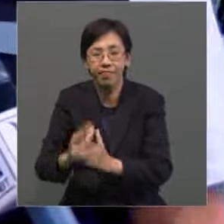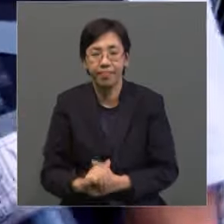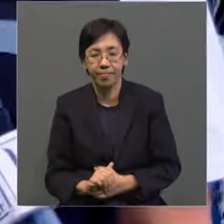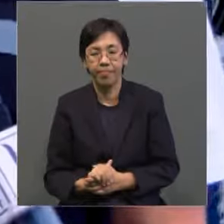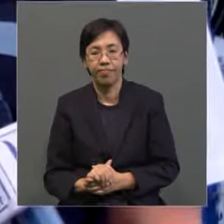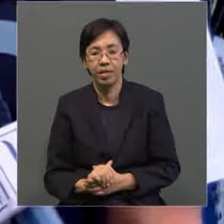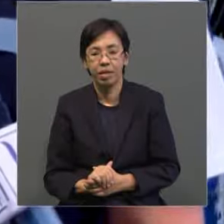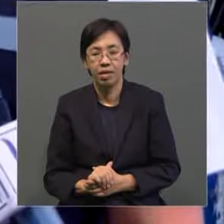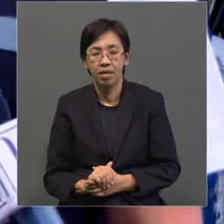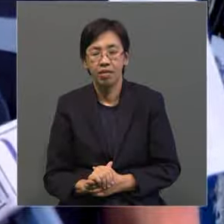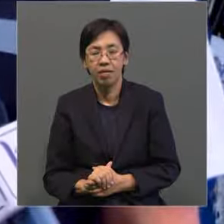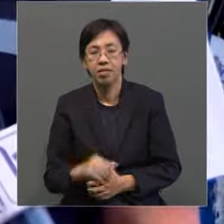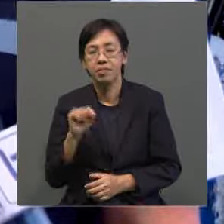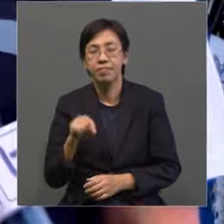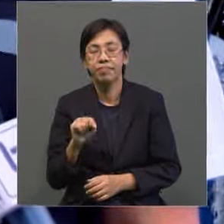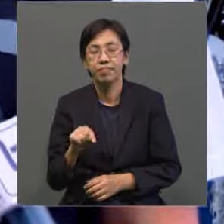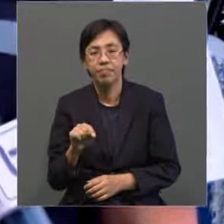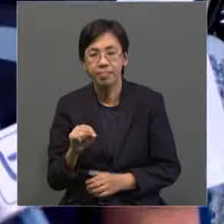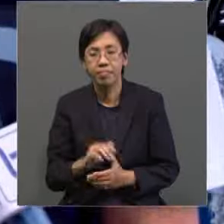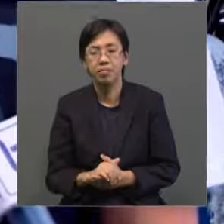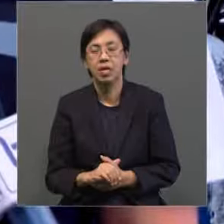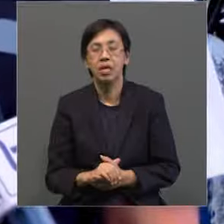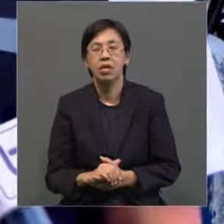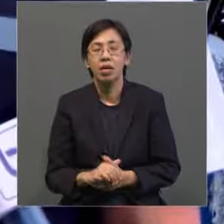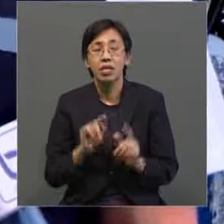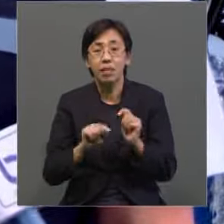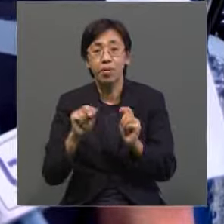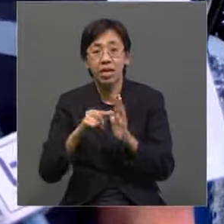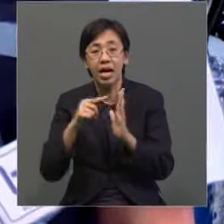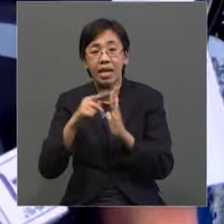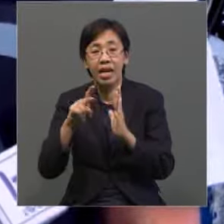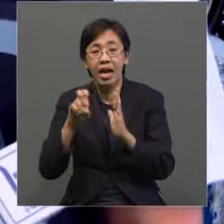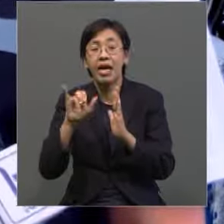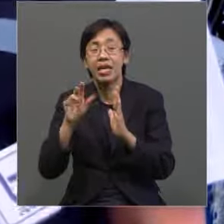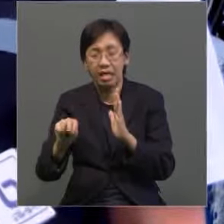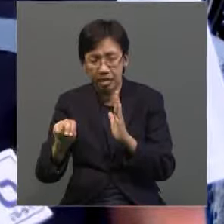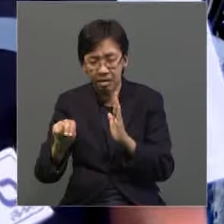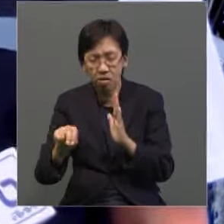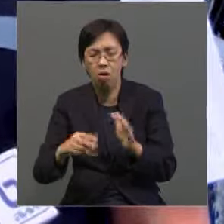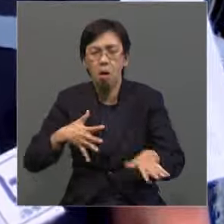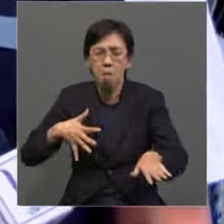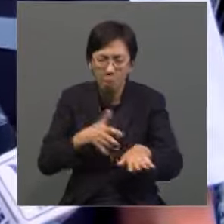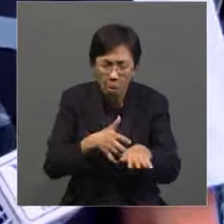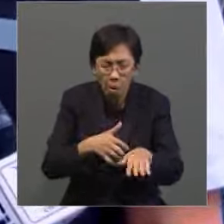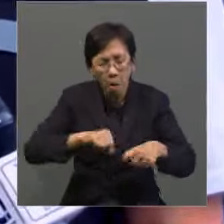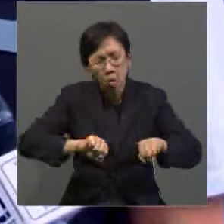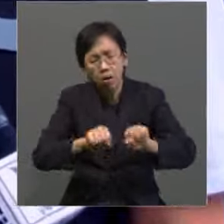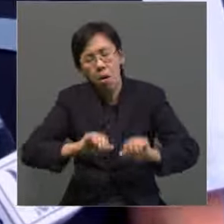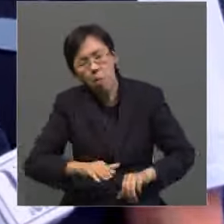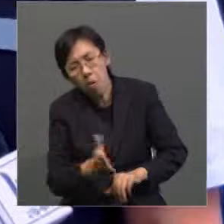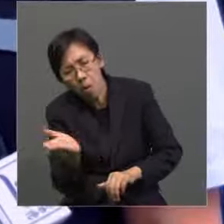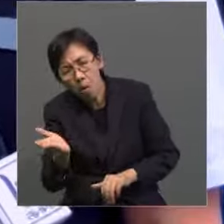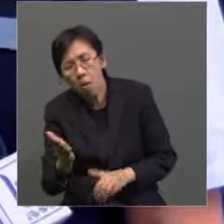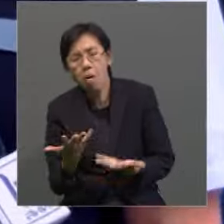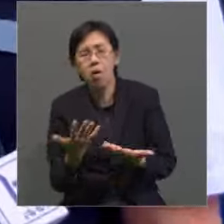นก็เกิดอุบัติเหตุเยอะนะครับโดยเฉพาะทั้งในเทศกาล